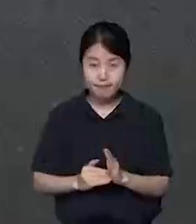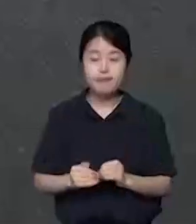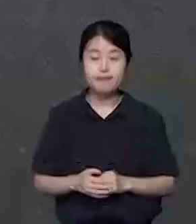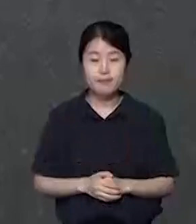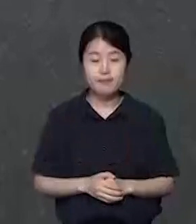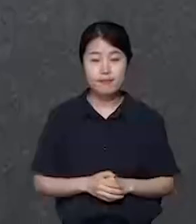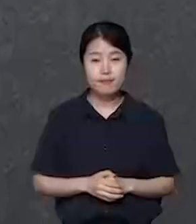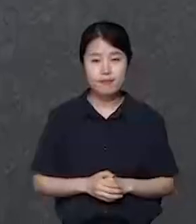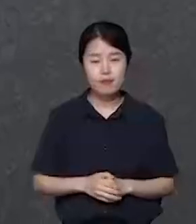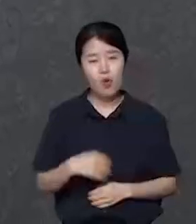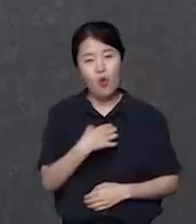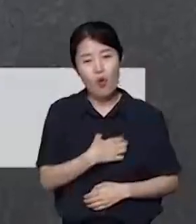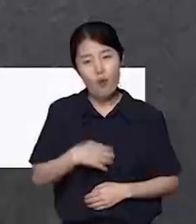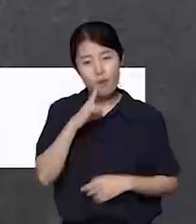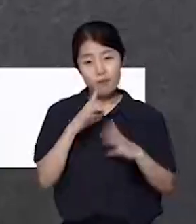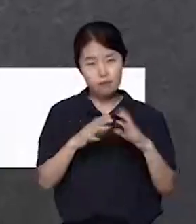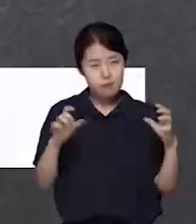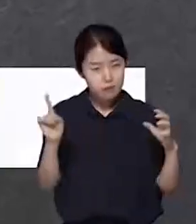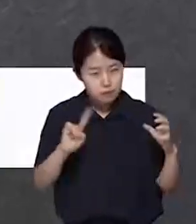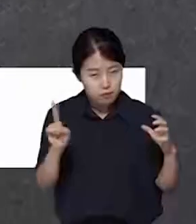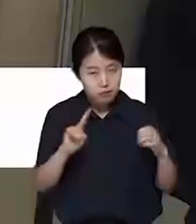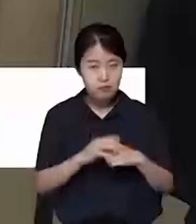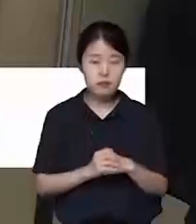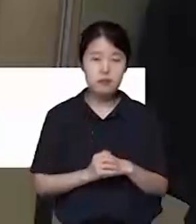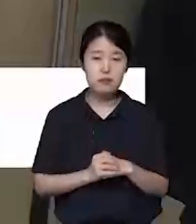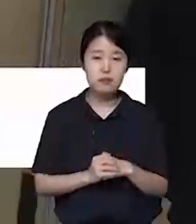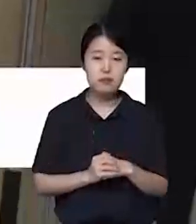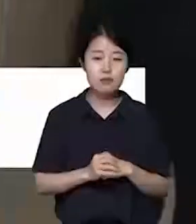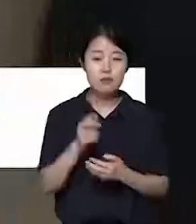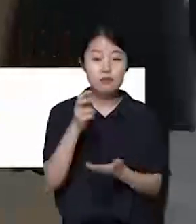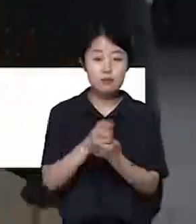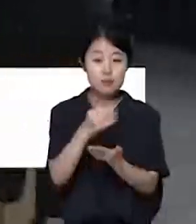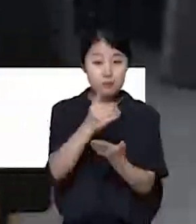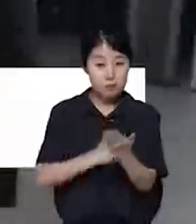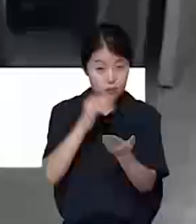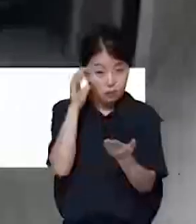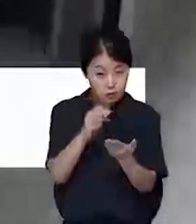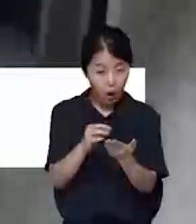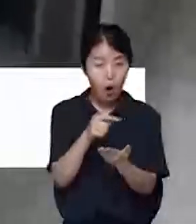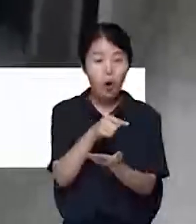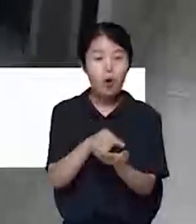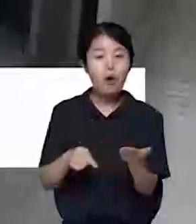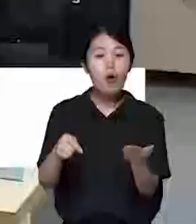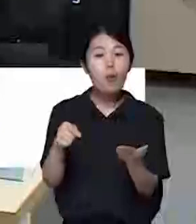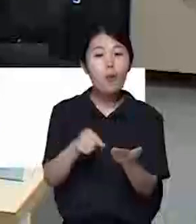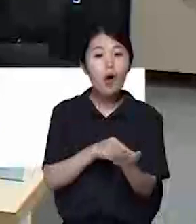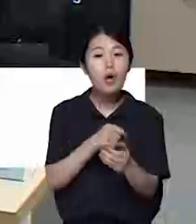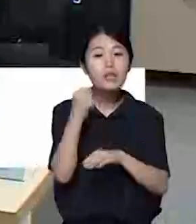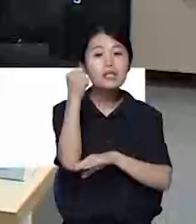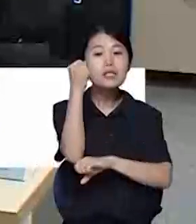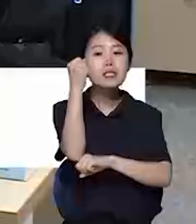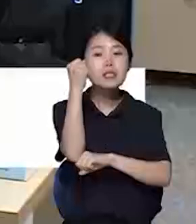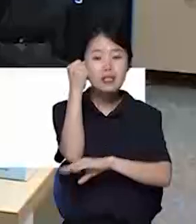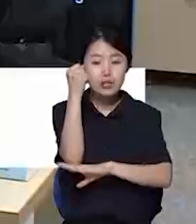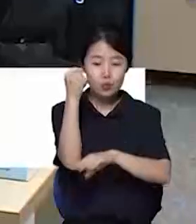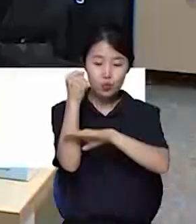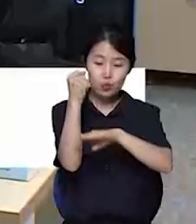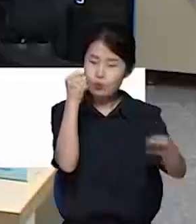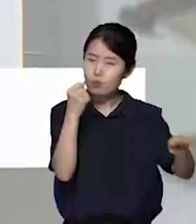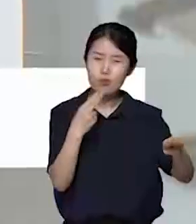제기됩니다. 개정된 보상법 시행령에는 피해 보상에 대한 명확한 기준과 근거가 제시되어 있지 않아서입니다.